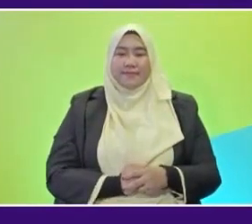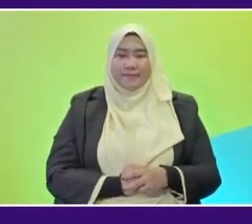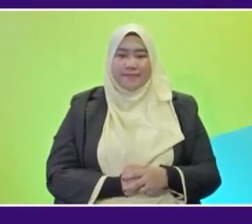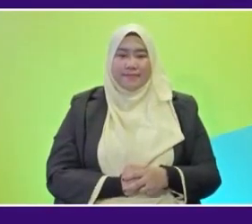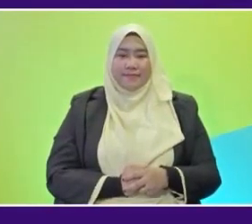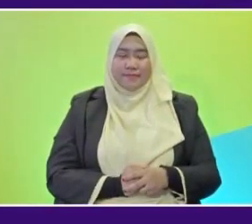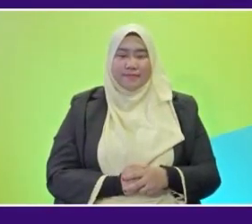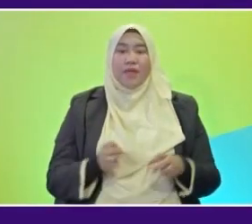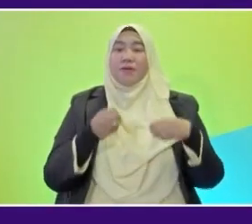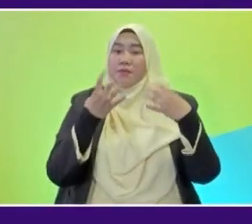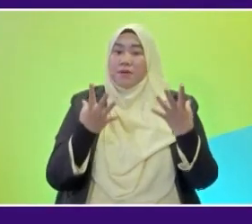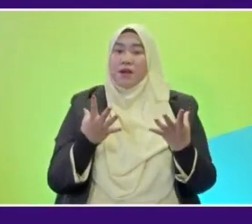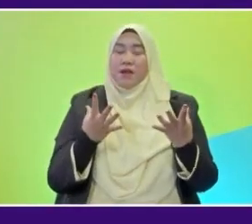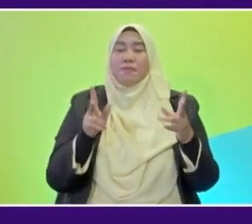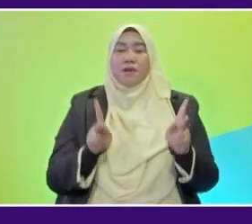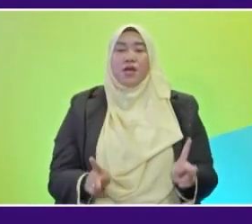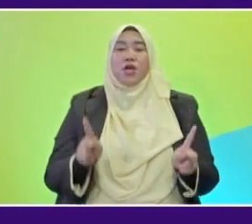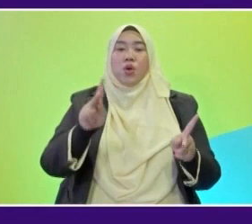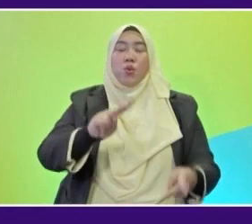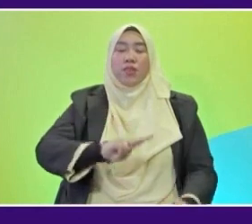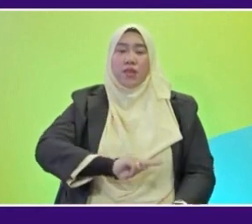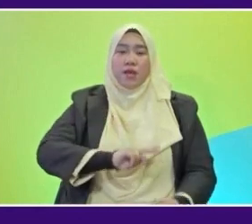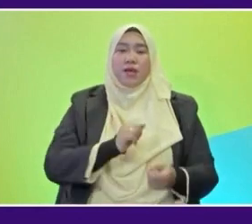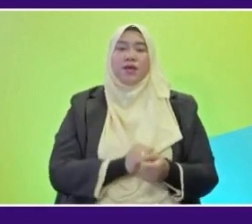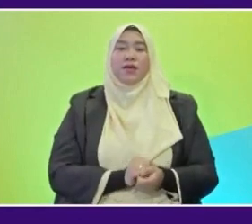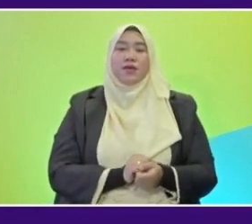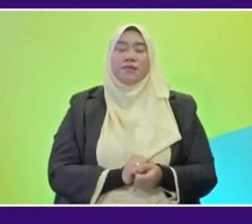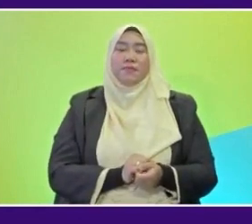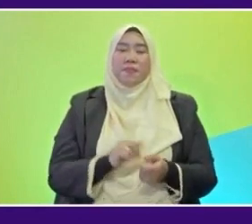beberapa kotak beberapa kota